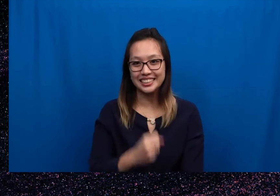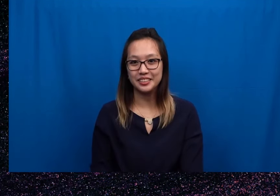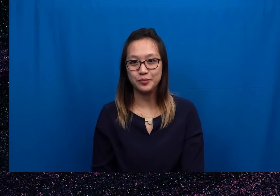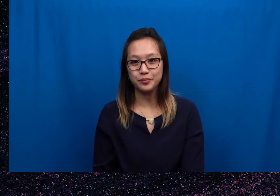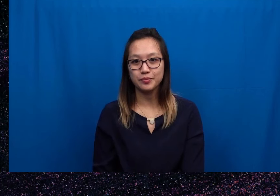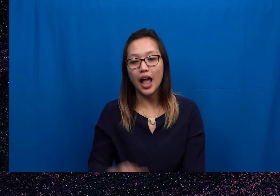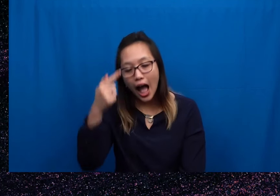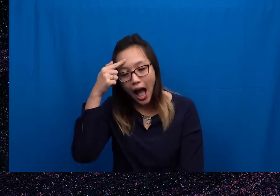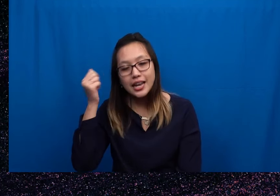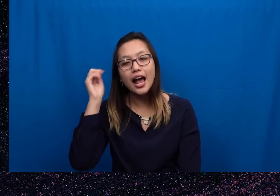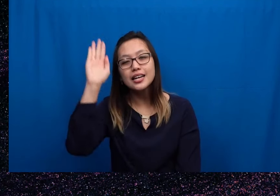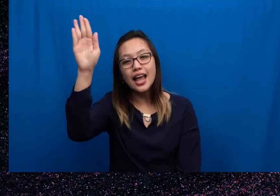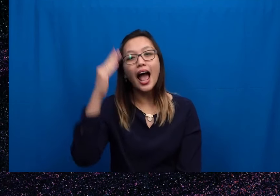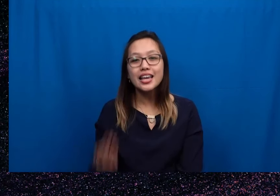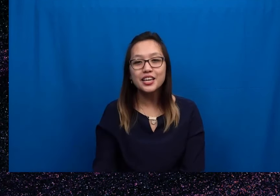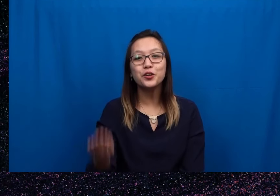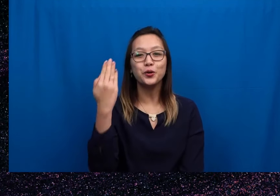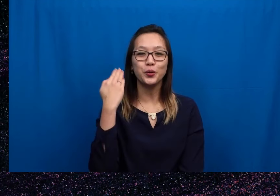Sebab Dia